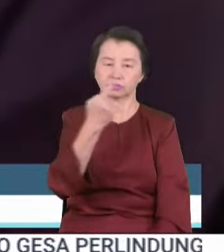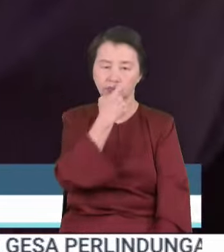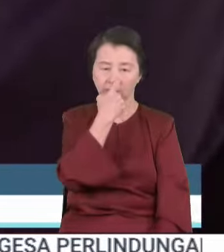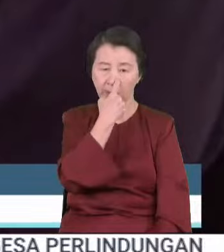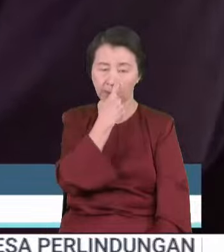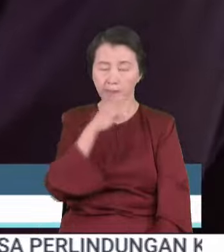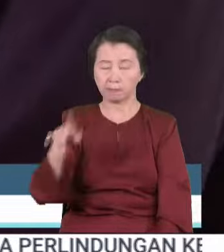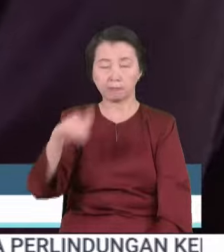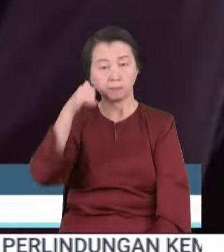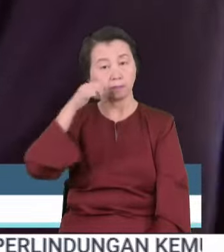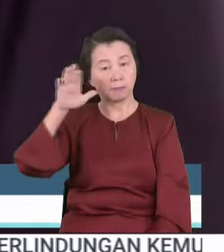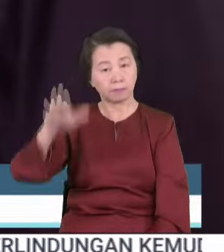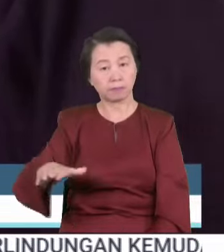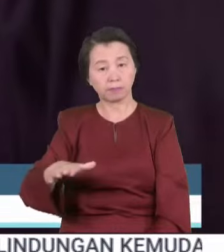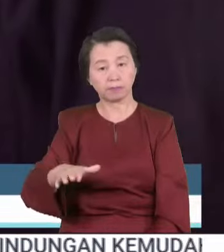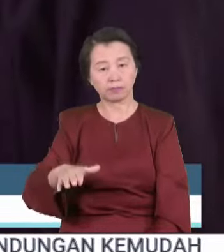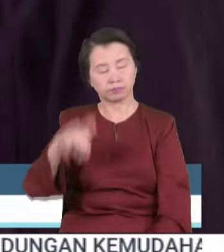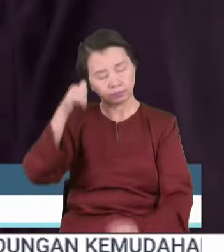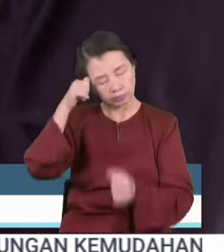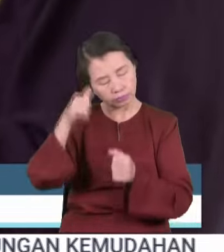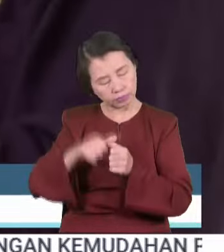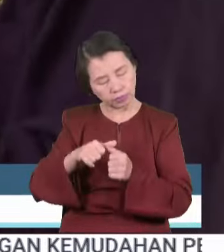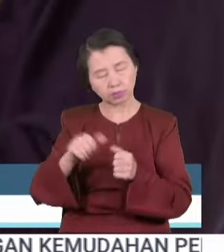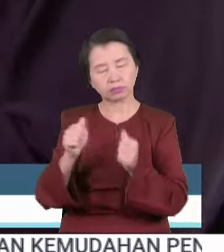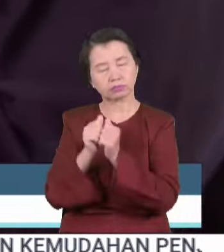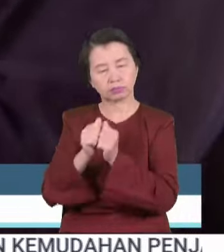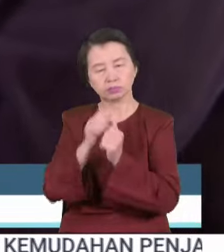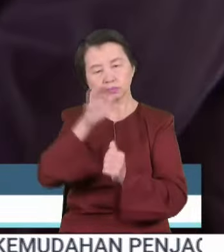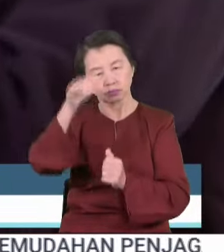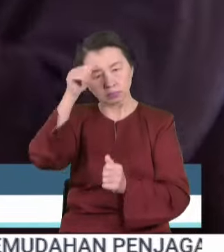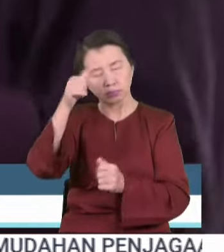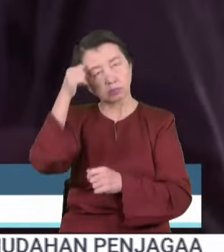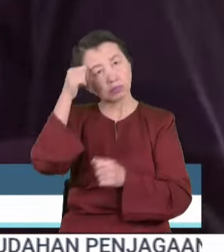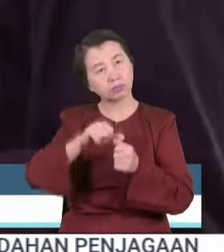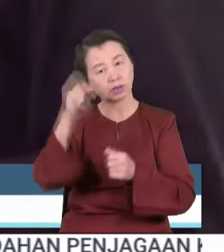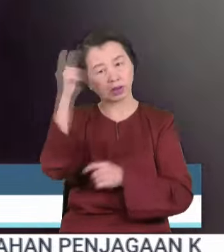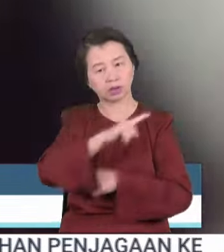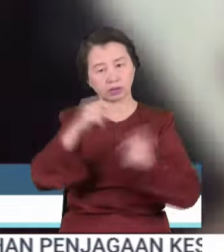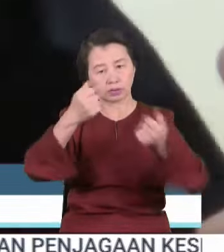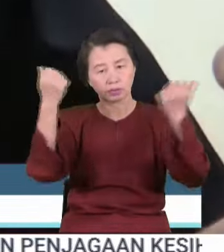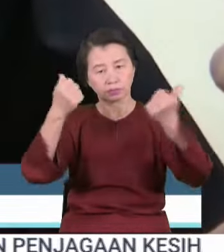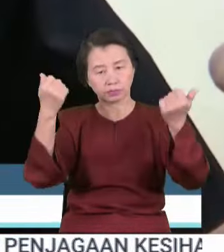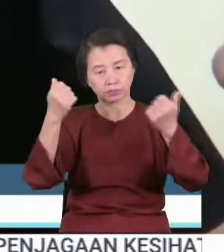Bagi Nur Atikah, hanya kenangan bersama ibu bapa mengimbau di hari mulia ini.